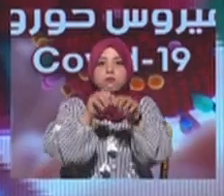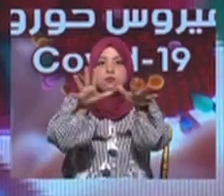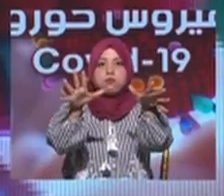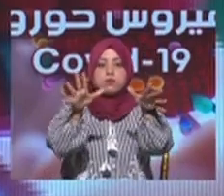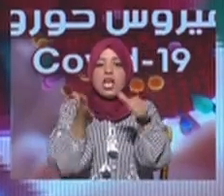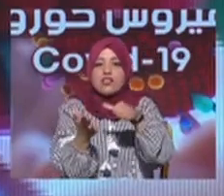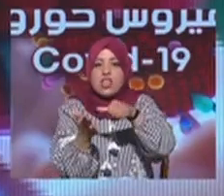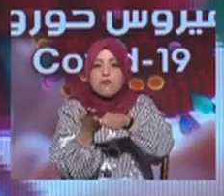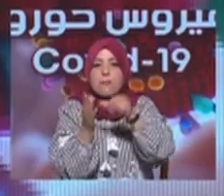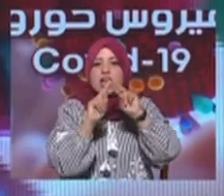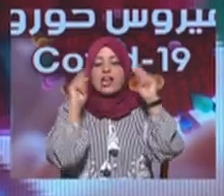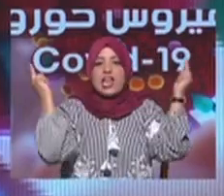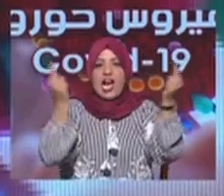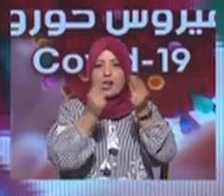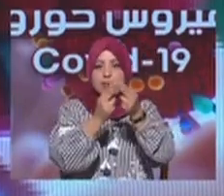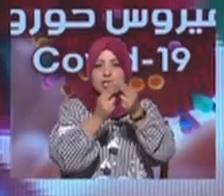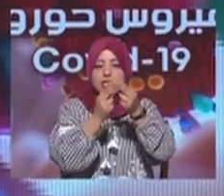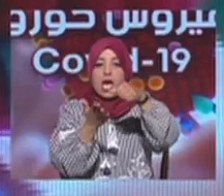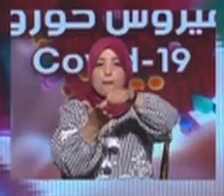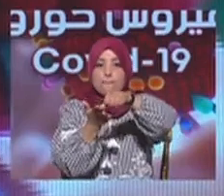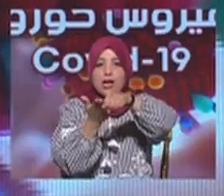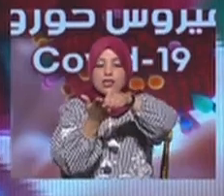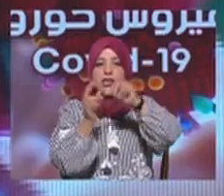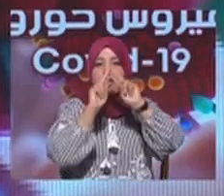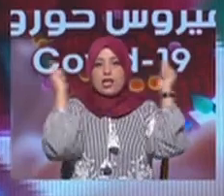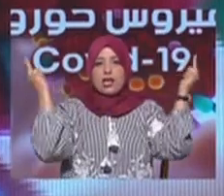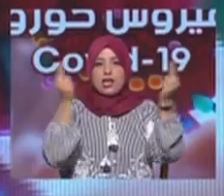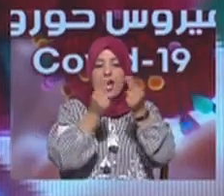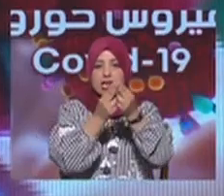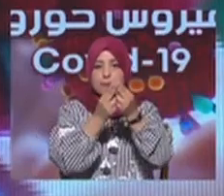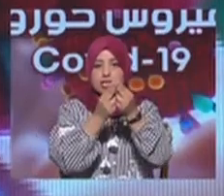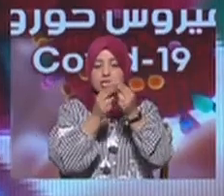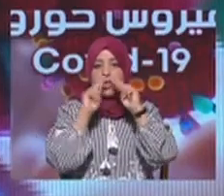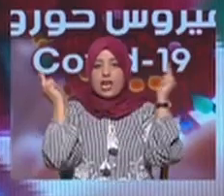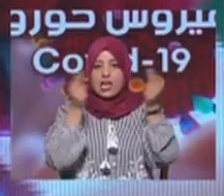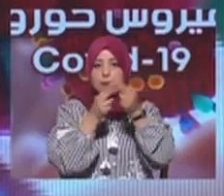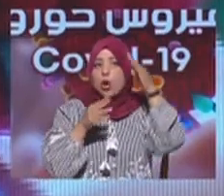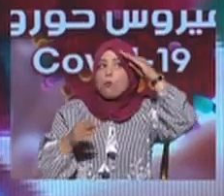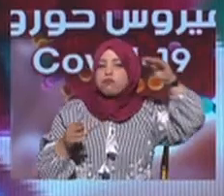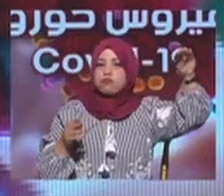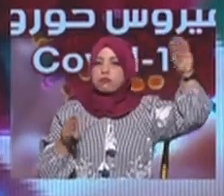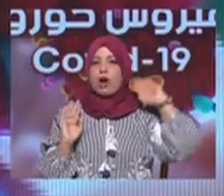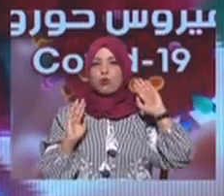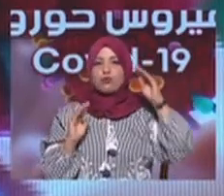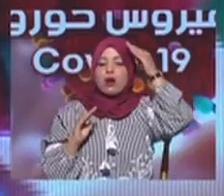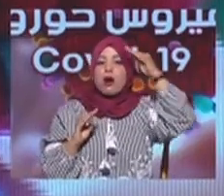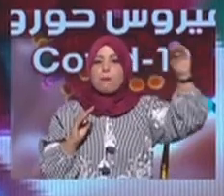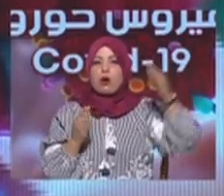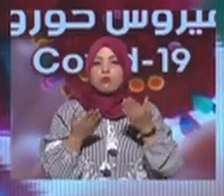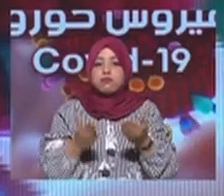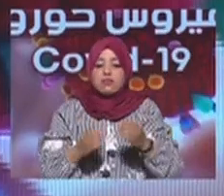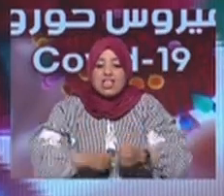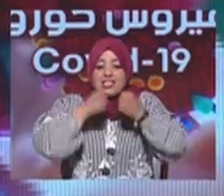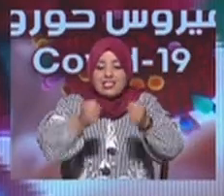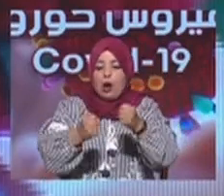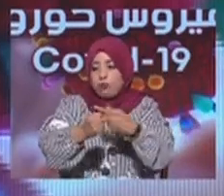البرا والمخابر الكل تستفيد من من من, من الفاريابيليتي جينيتيك نتاعو وتحاول باش تعمل فاكسان